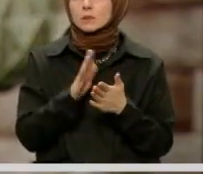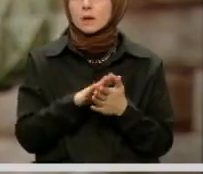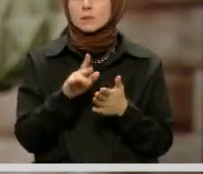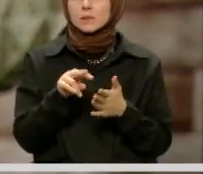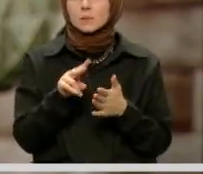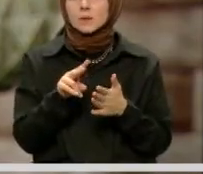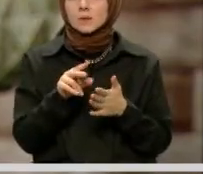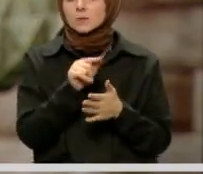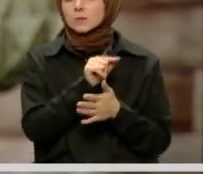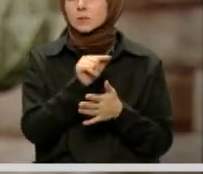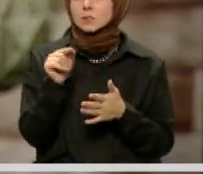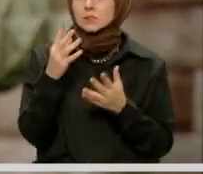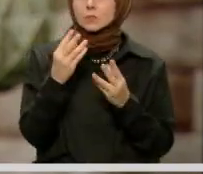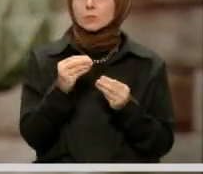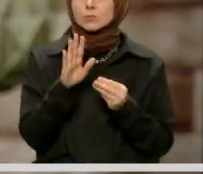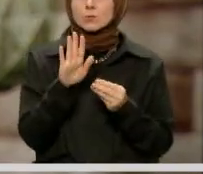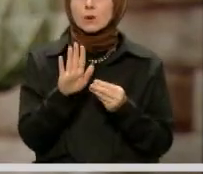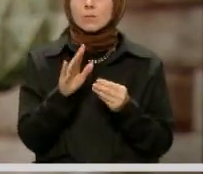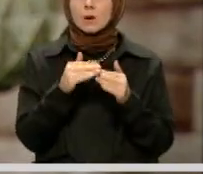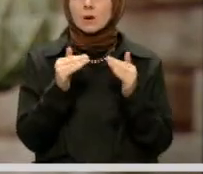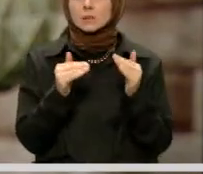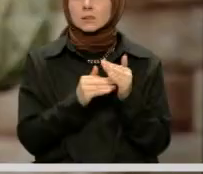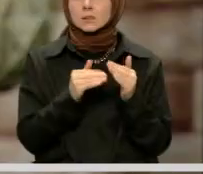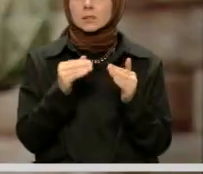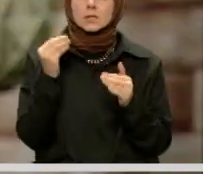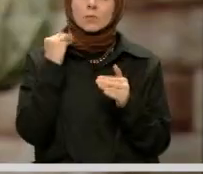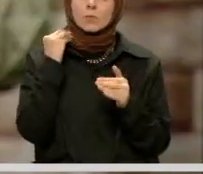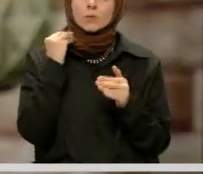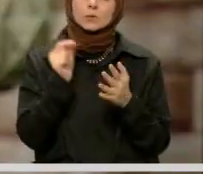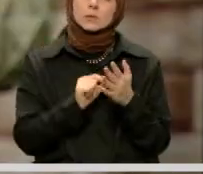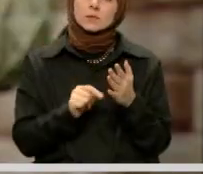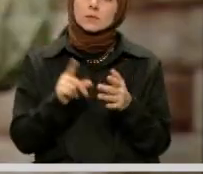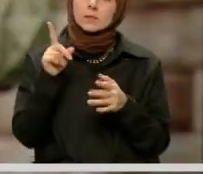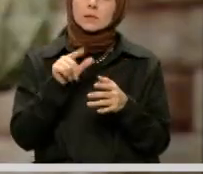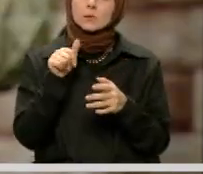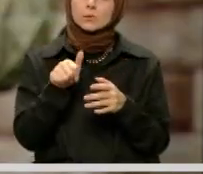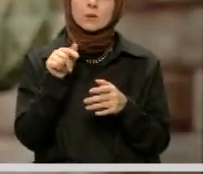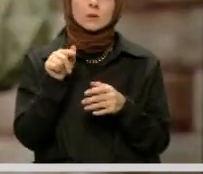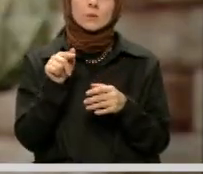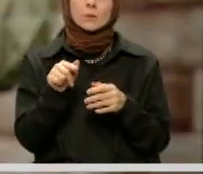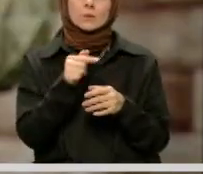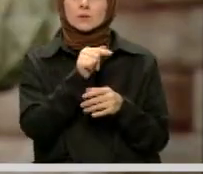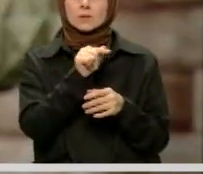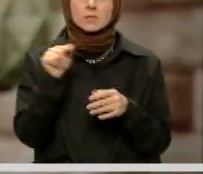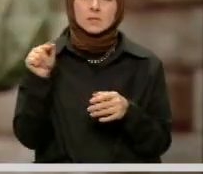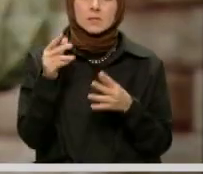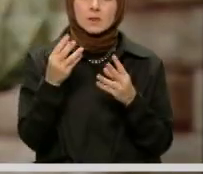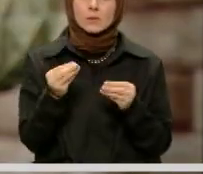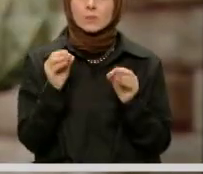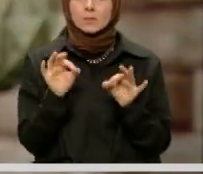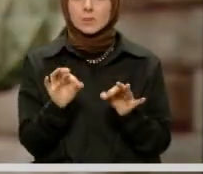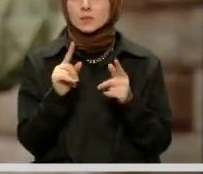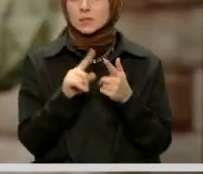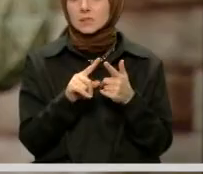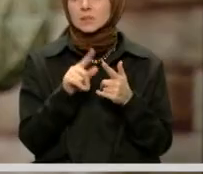altında ne aldığınız, ne kadar borç olduğu yazılıdır. İlk günlerde öyle çizgiler çizilmeye başlanır günahlarımıza.